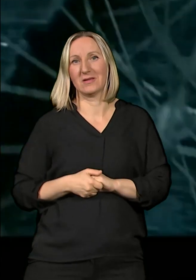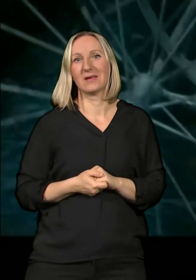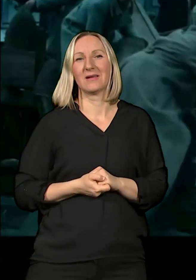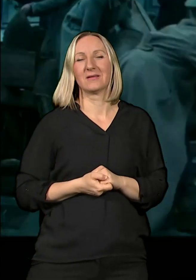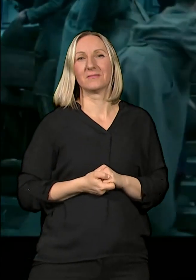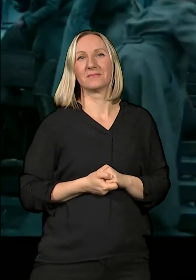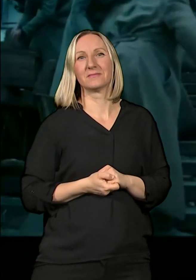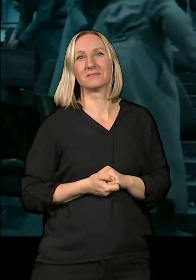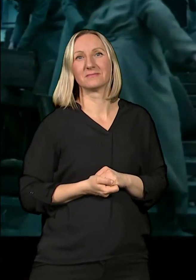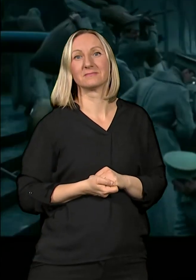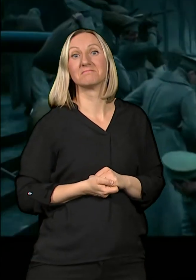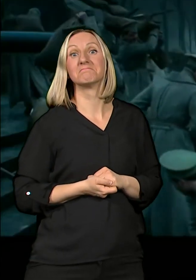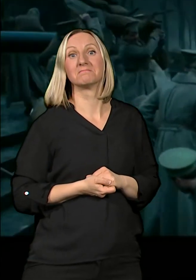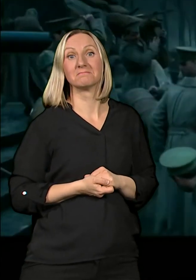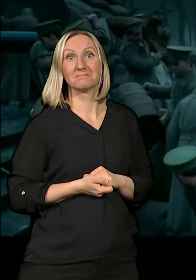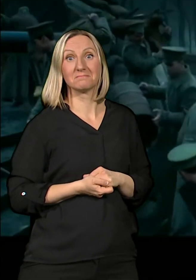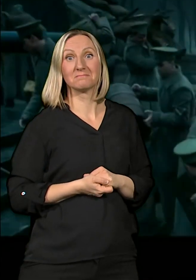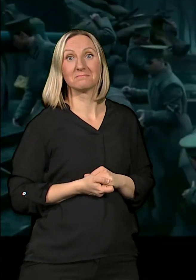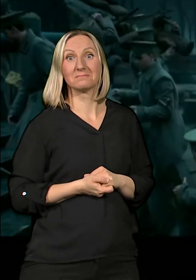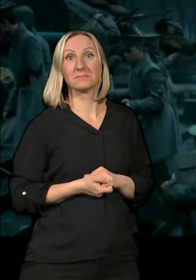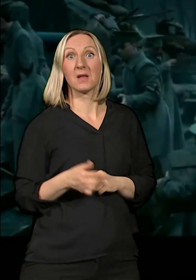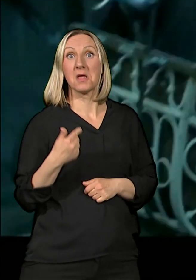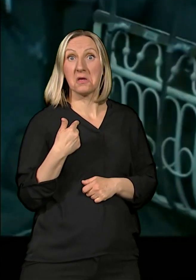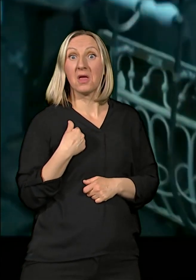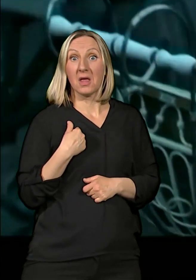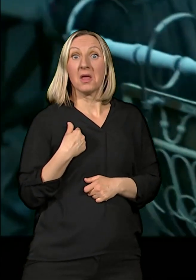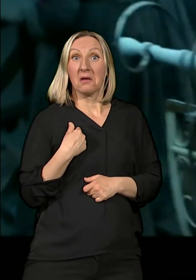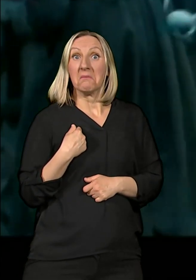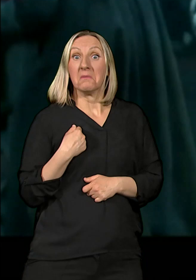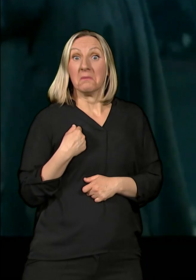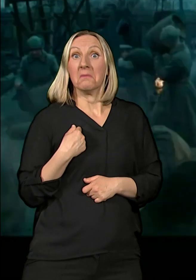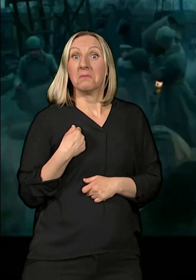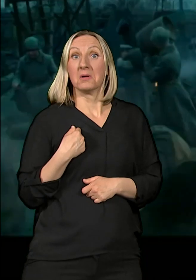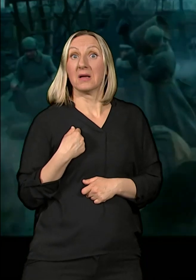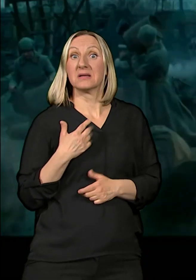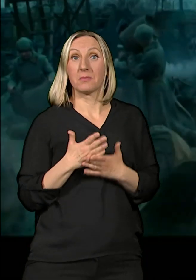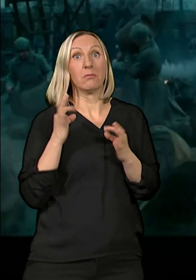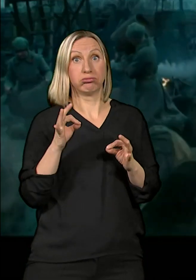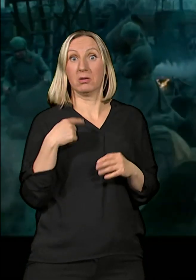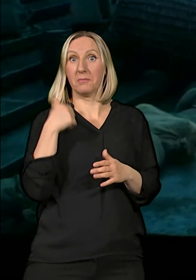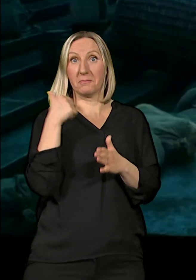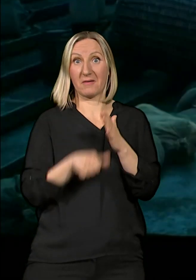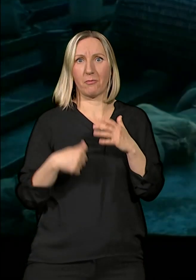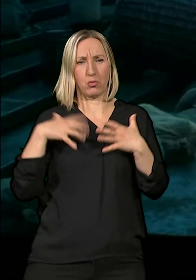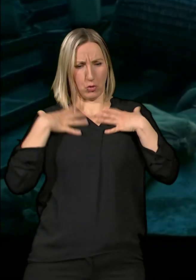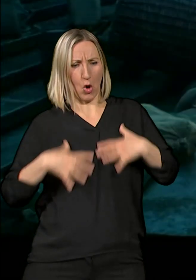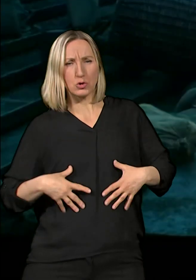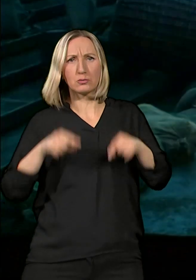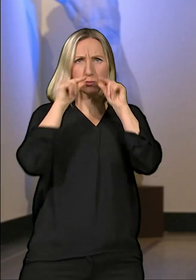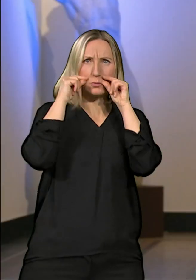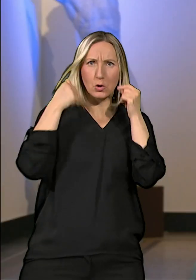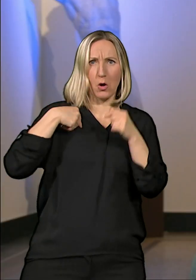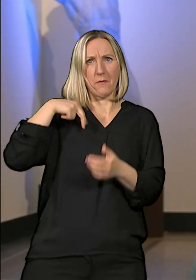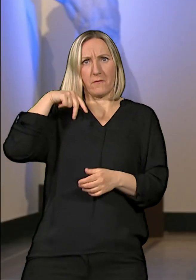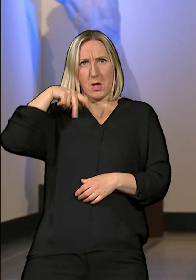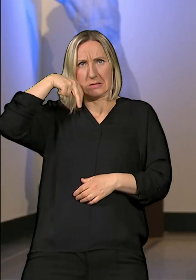I ja sam bio onako, da kažem, da, pritom ja silazim prvi put u kostimu sa brkovima